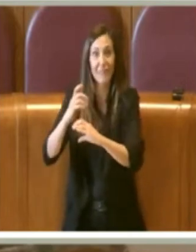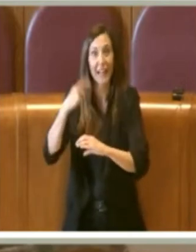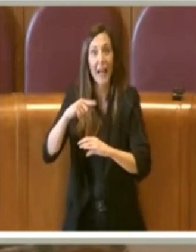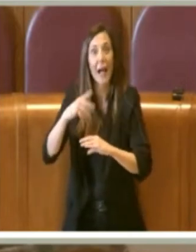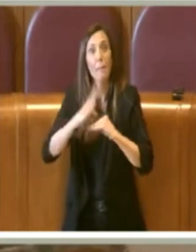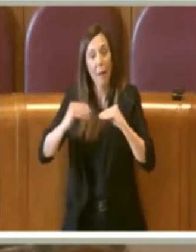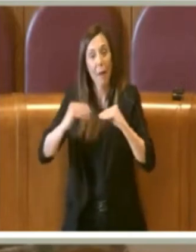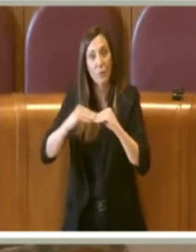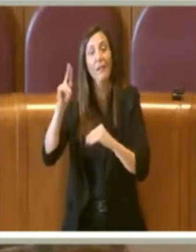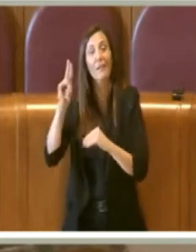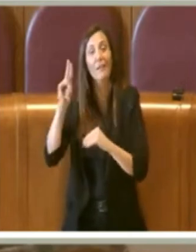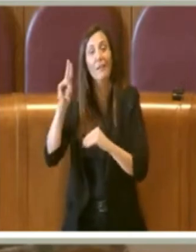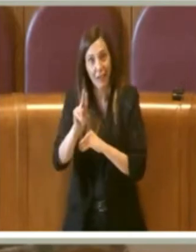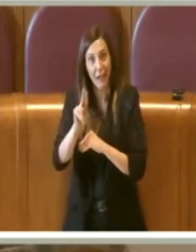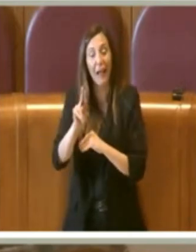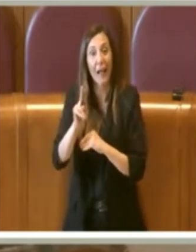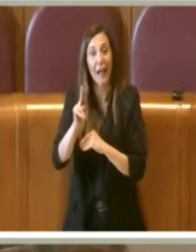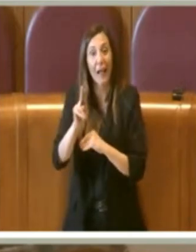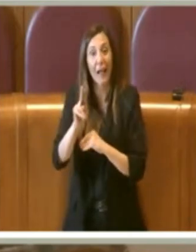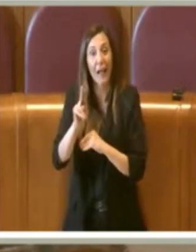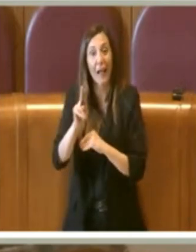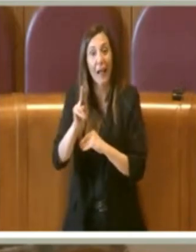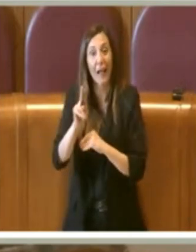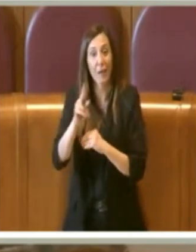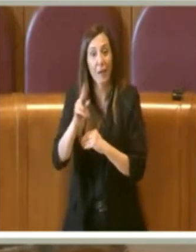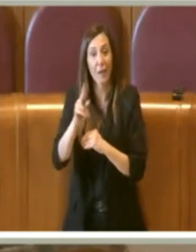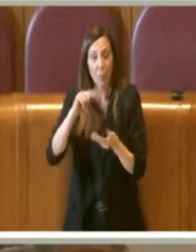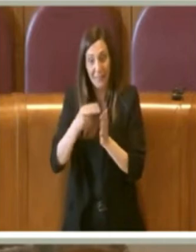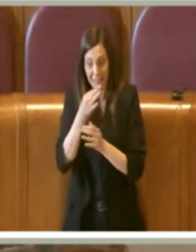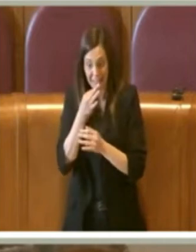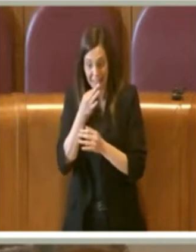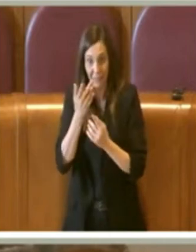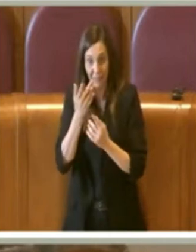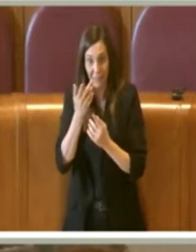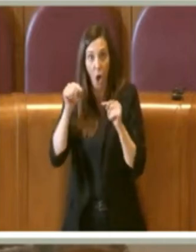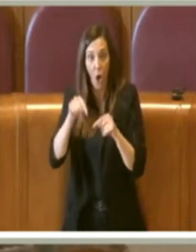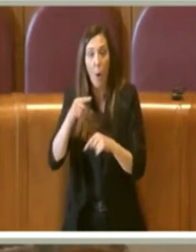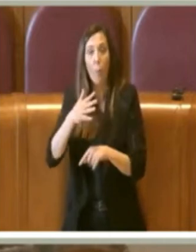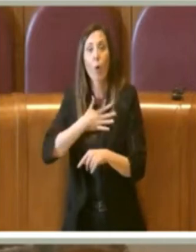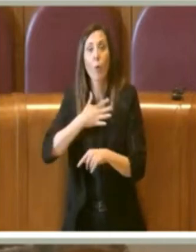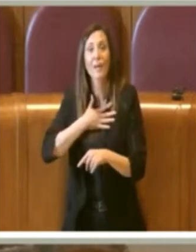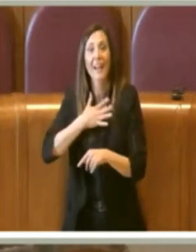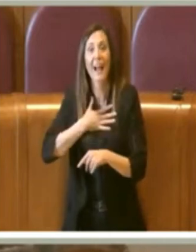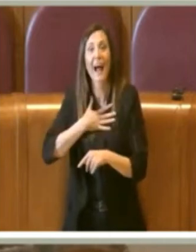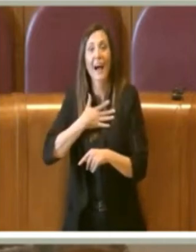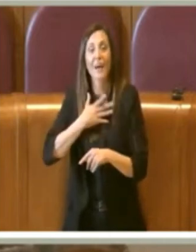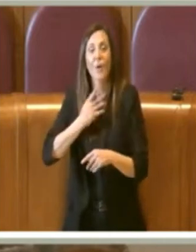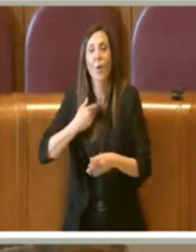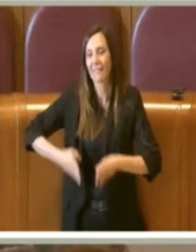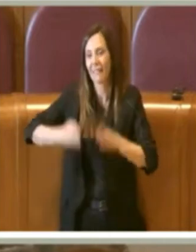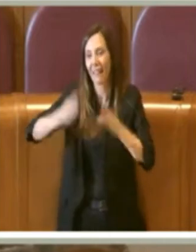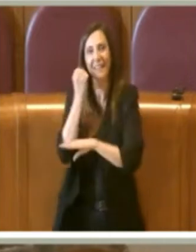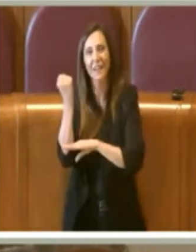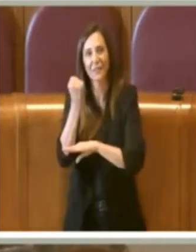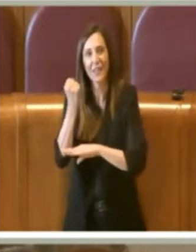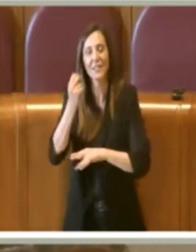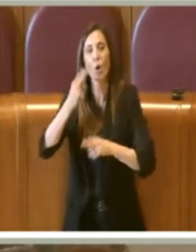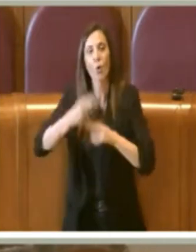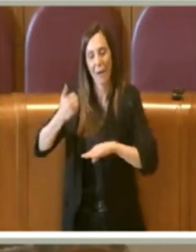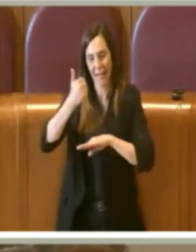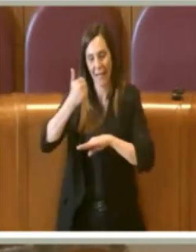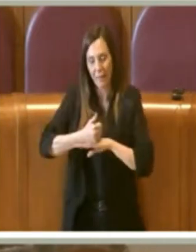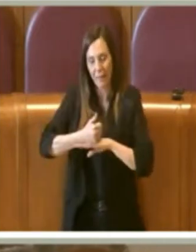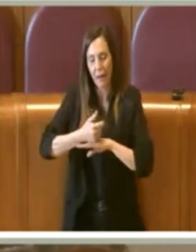trama è dovuta al fatto che il proprietà fra struttura che a roma capitale deve di volta in volta intenso